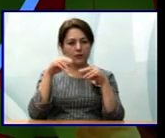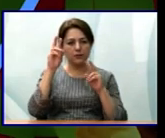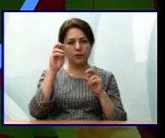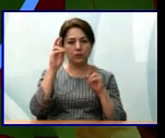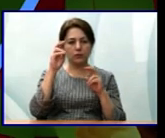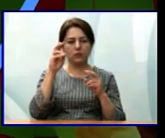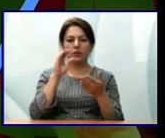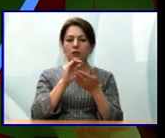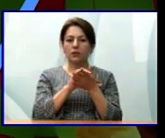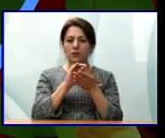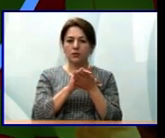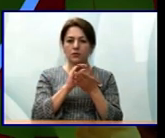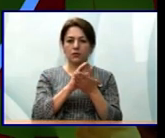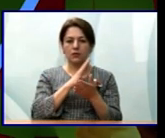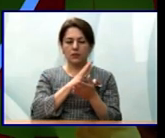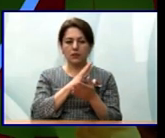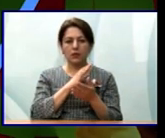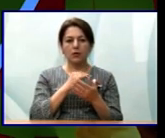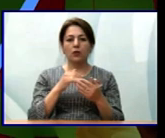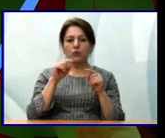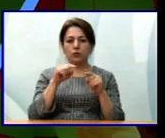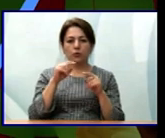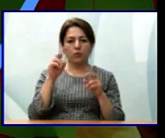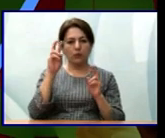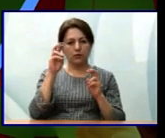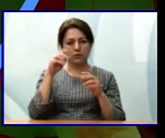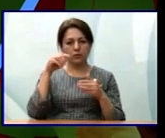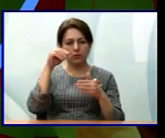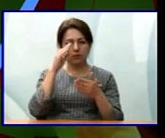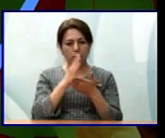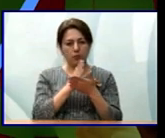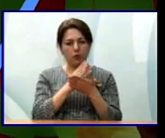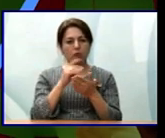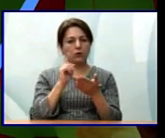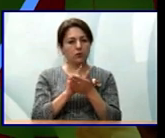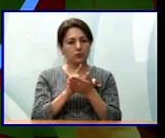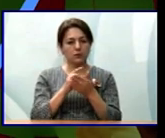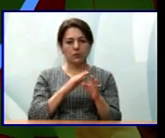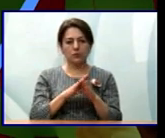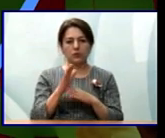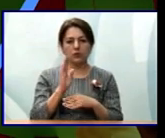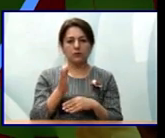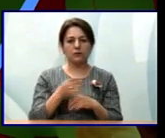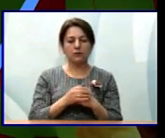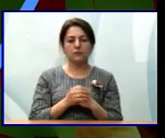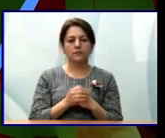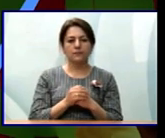bilan tanishib chiqqan edik. Shu mavzuga oid topshiriqni bajarib olamiz.